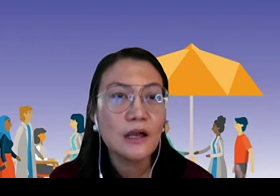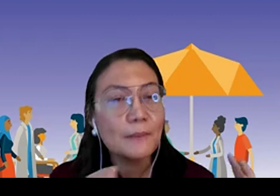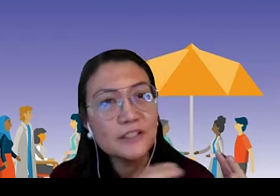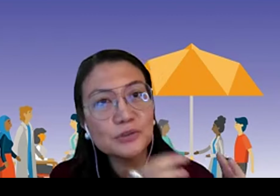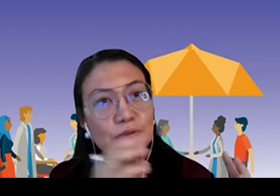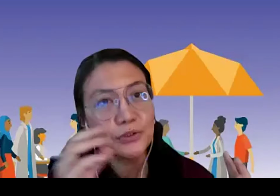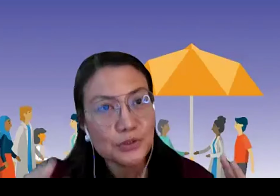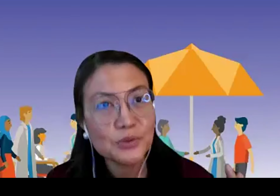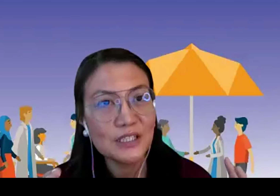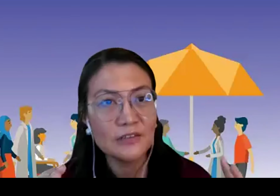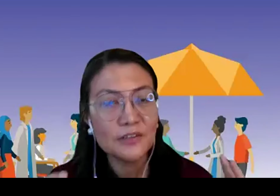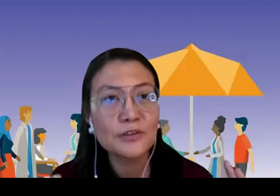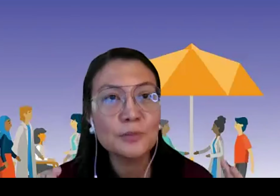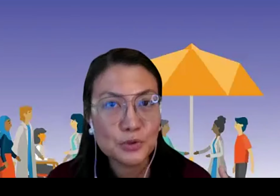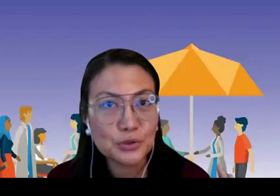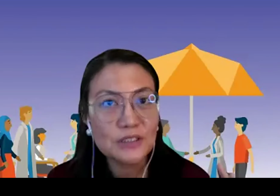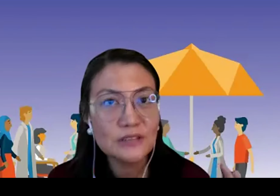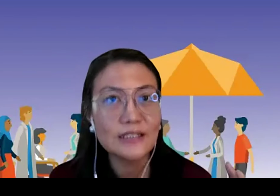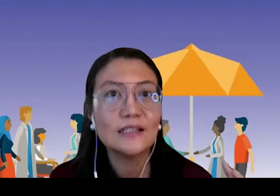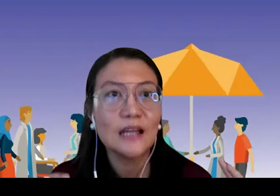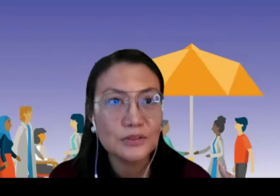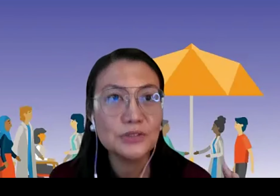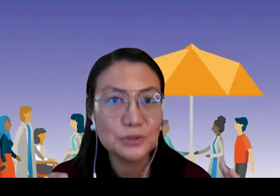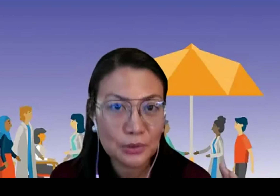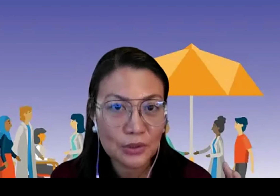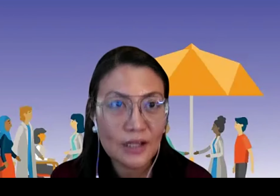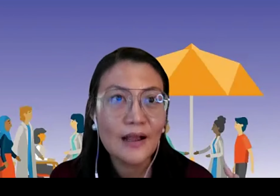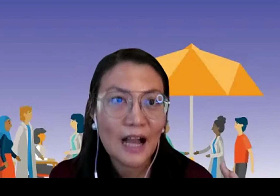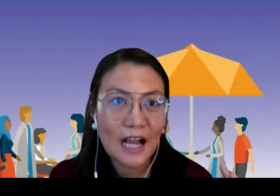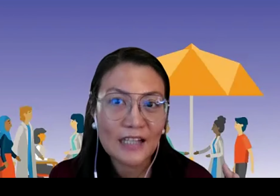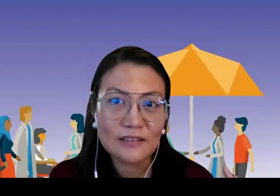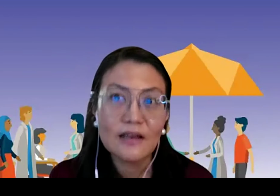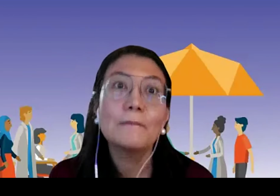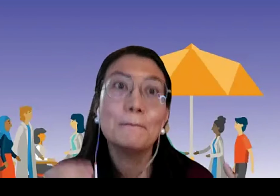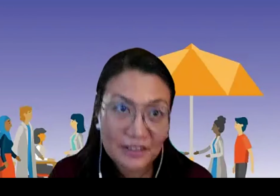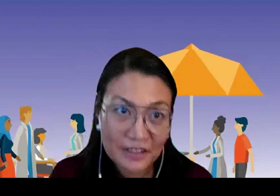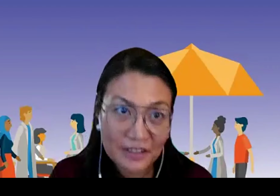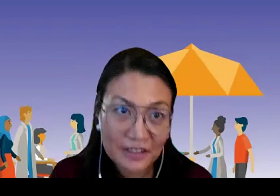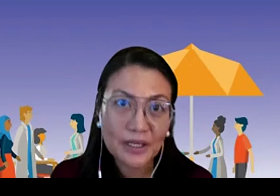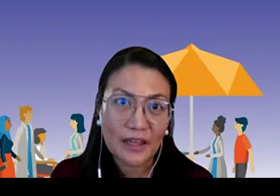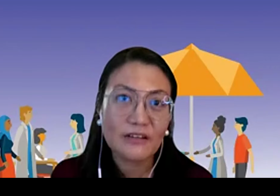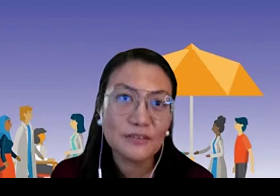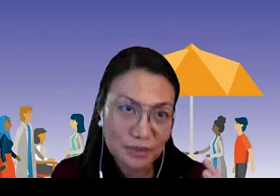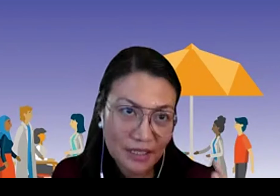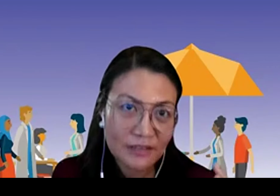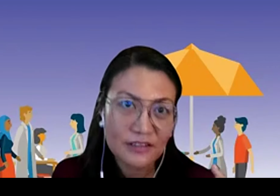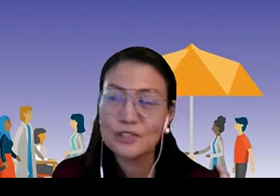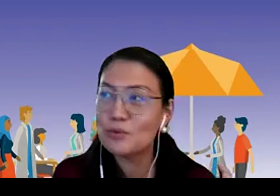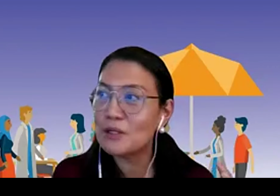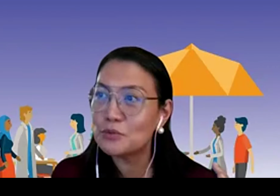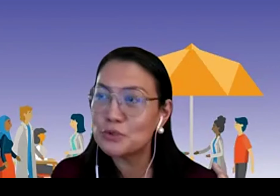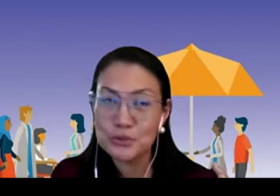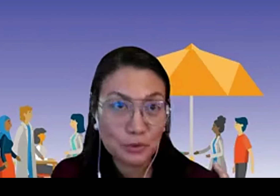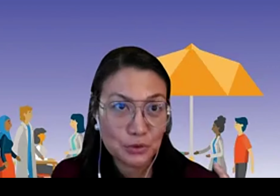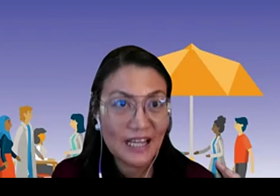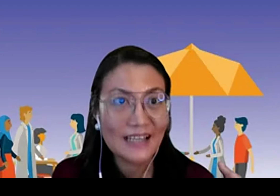permettent d'évaluer, d'estimer des questions financières. Ici, nous avons un autre modèle